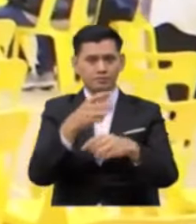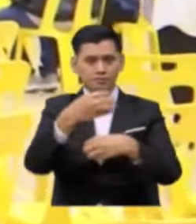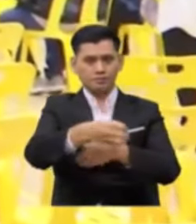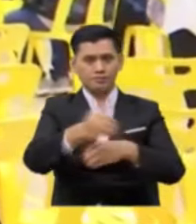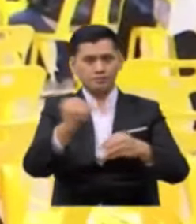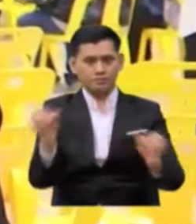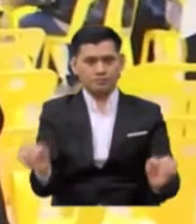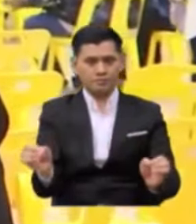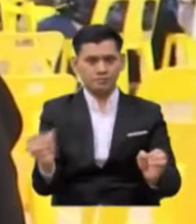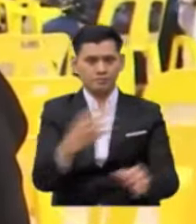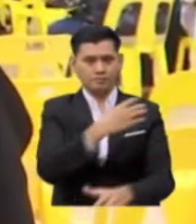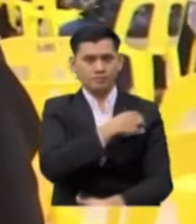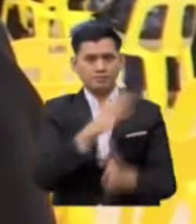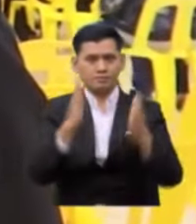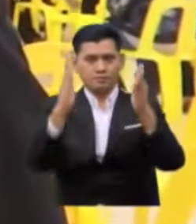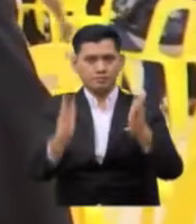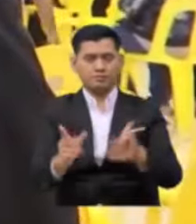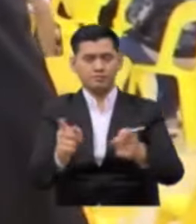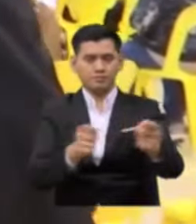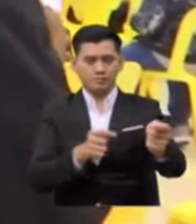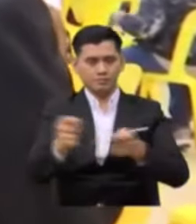pejabat pegawai pengurus